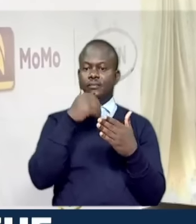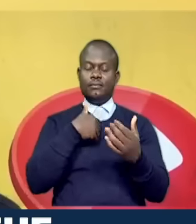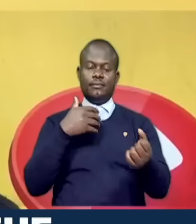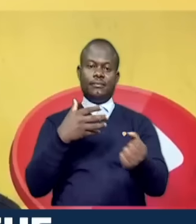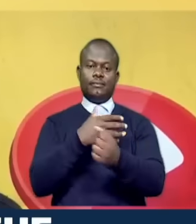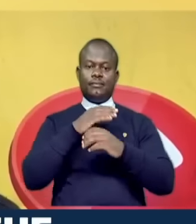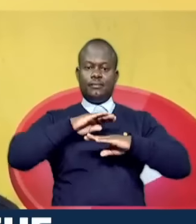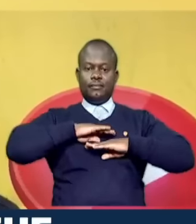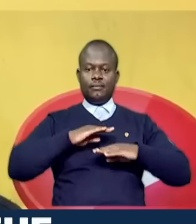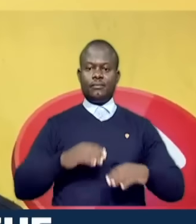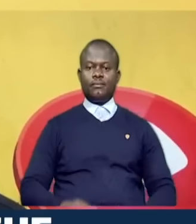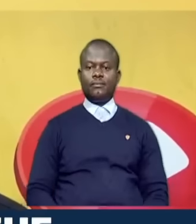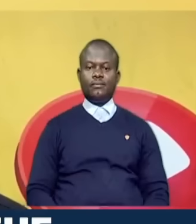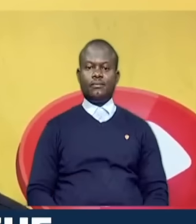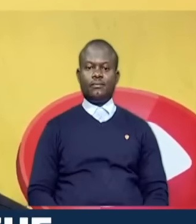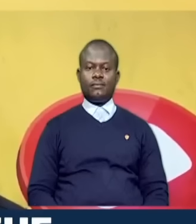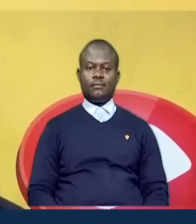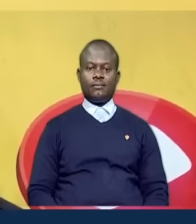ahagije.